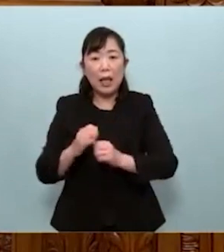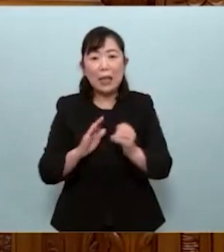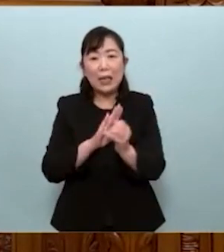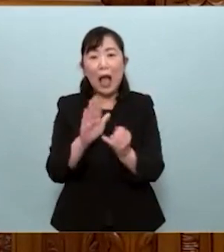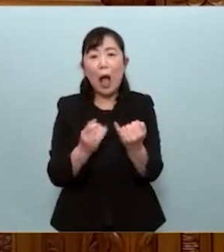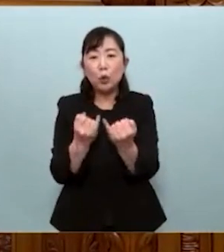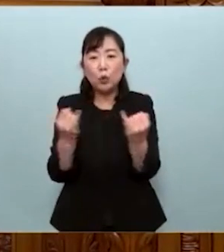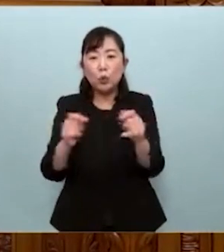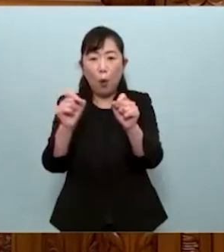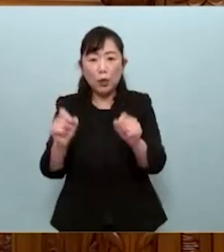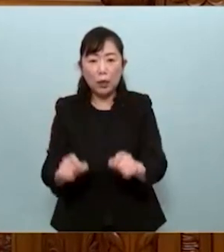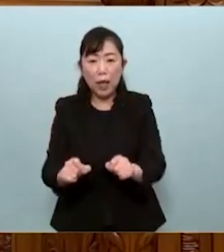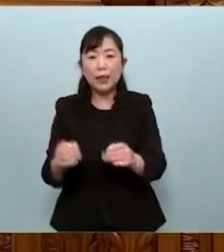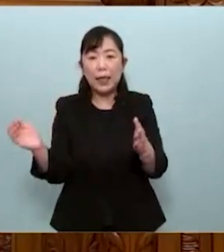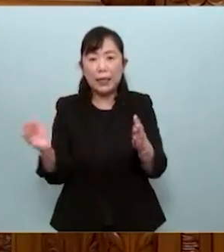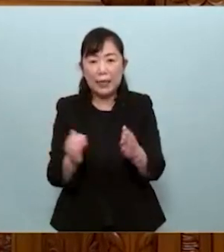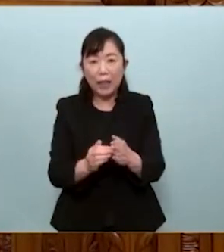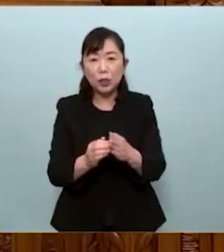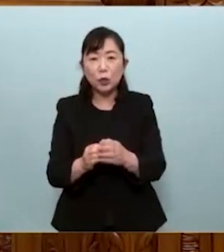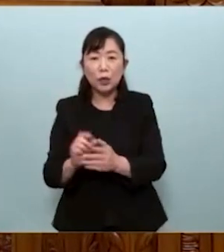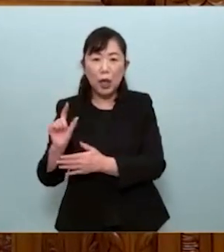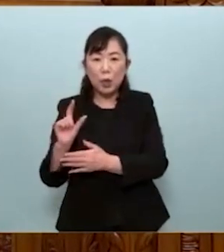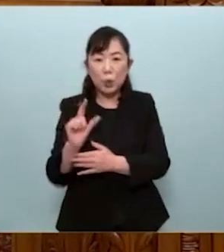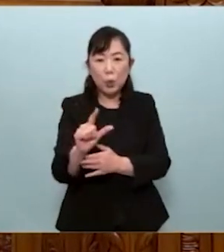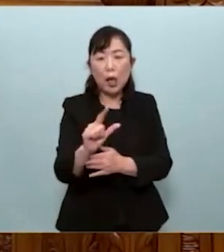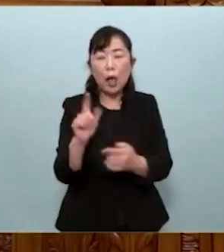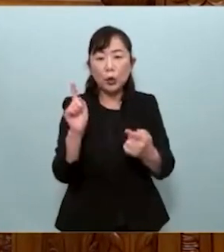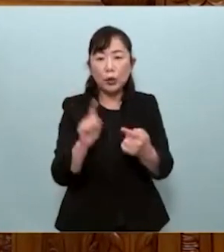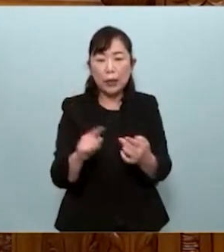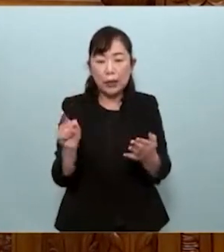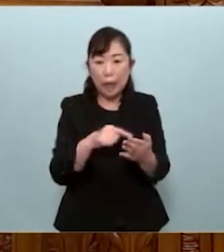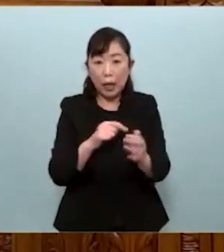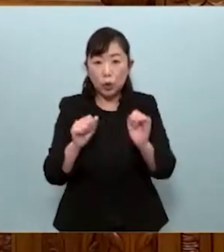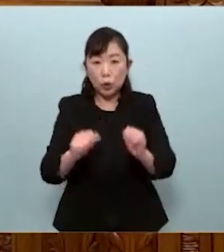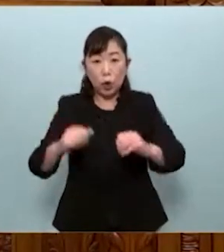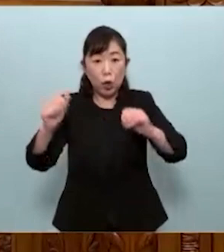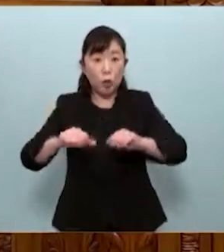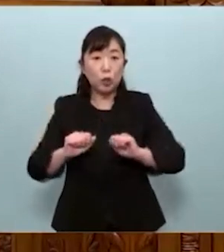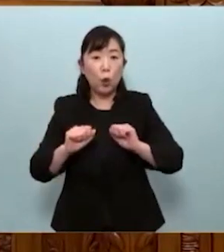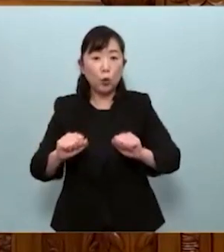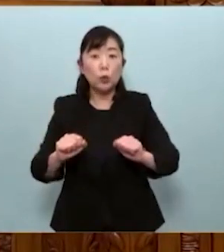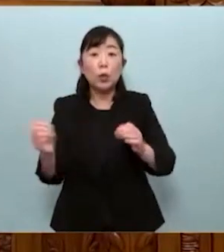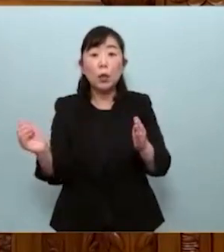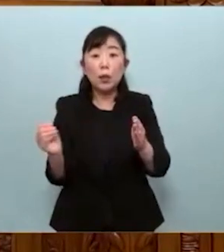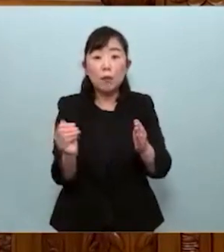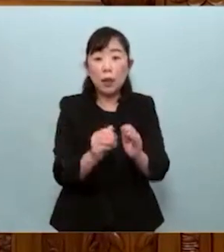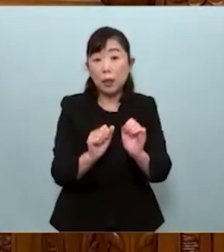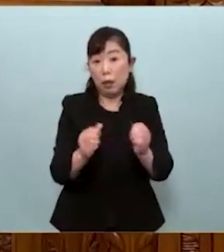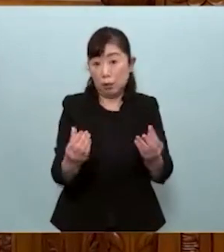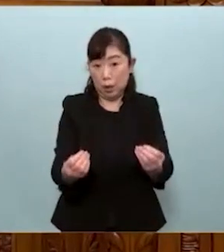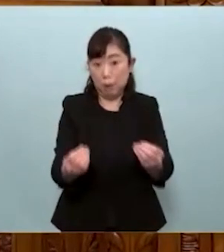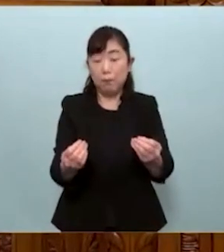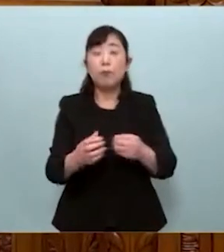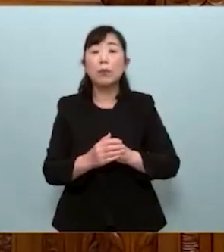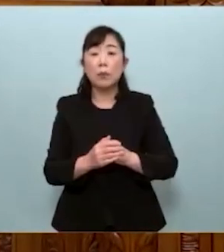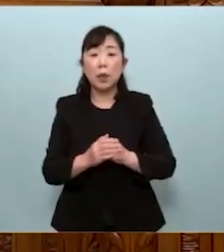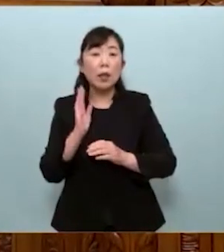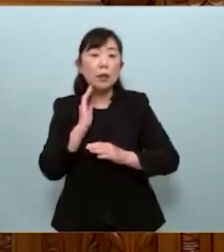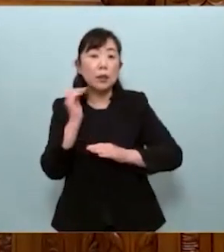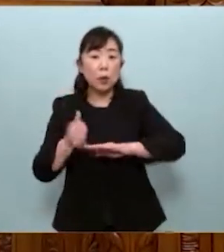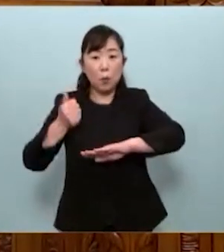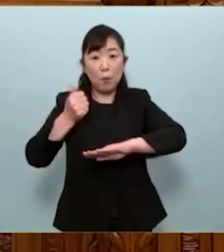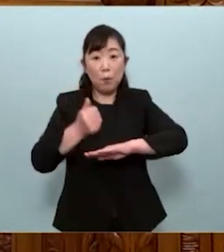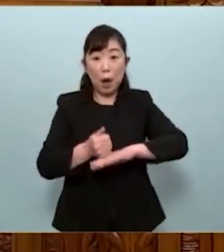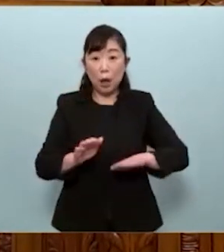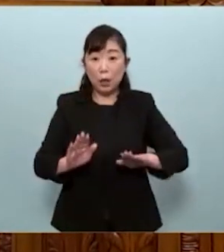意で最終的かつ不可逆的に解決されることを確認するというところまで至らせました。総理となられた